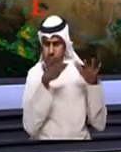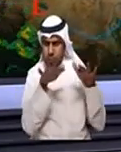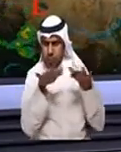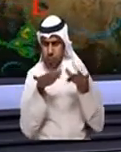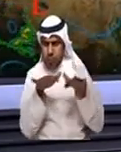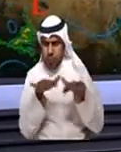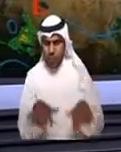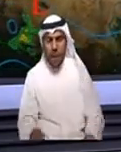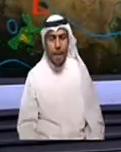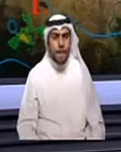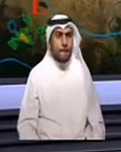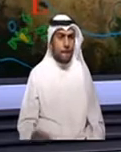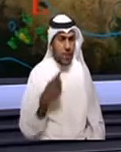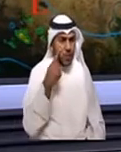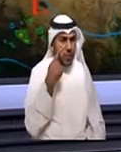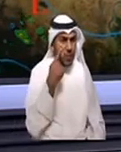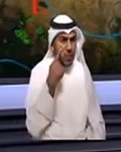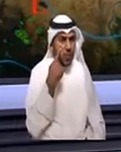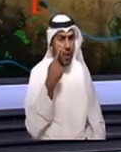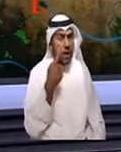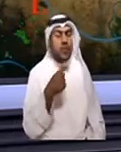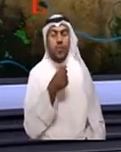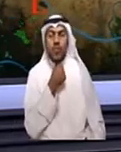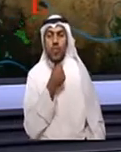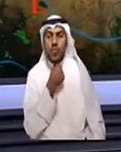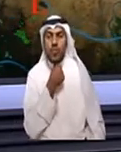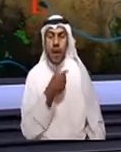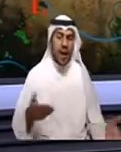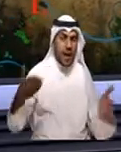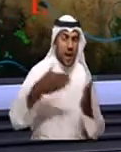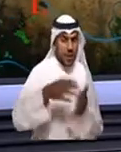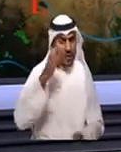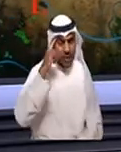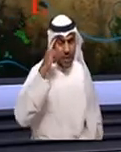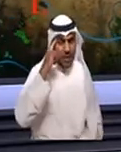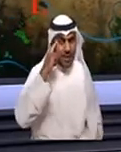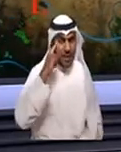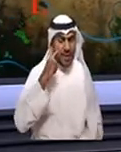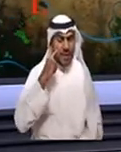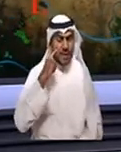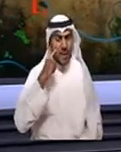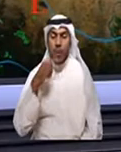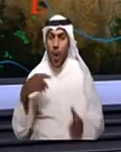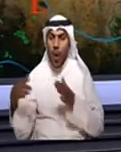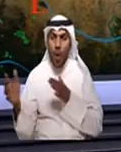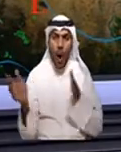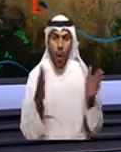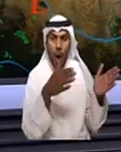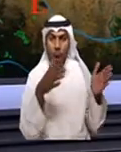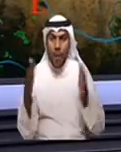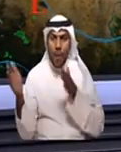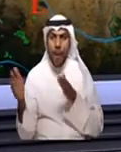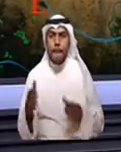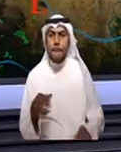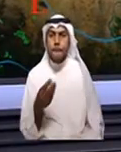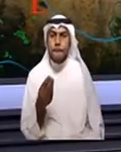الغربية ابتداء من مساء يوم الجمعة، يستمر ويانا إلى يوم السبت. راح ينتقل نشاط الرياح إلى المناطق البحرية